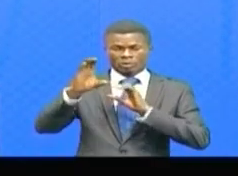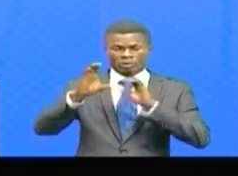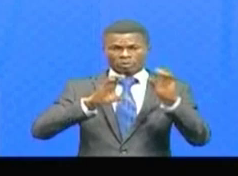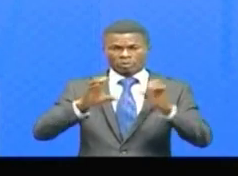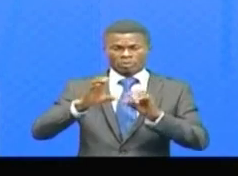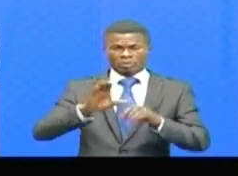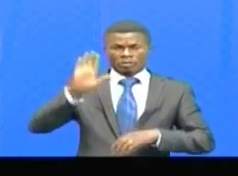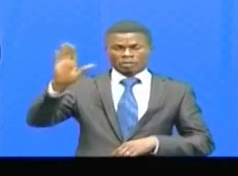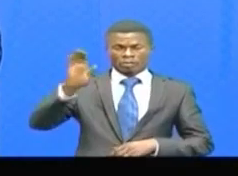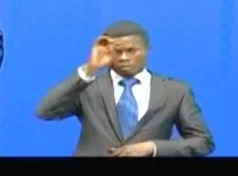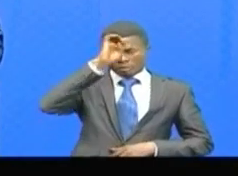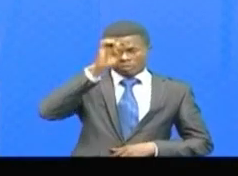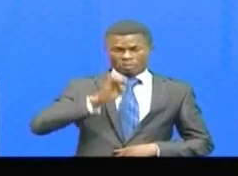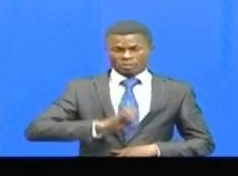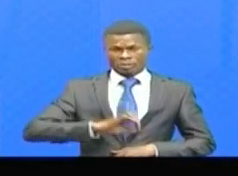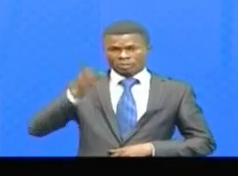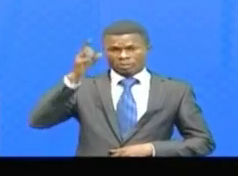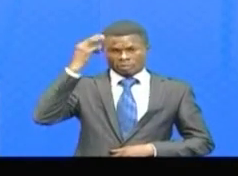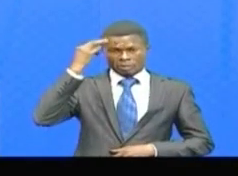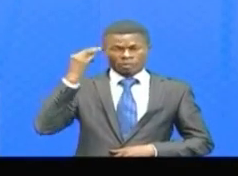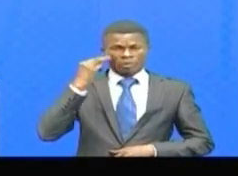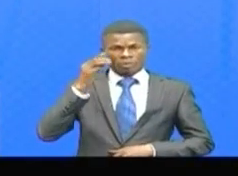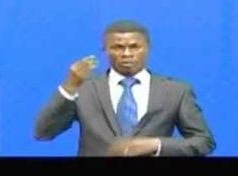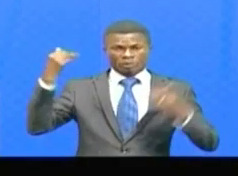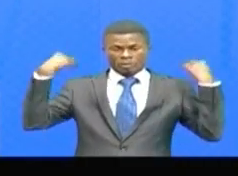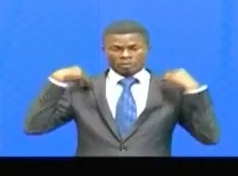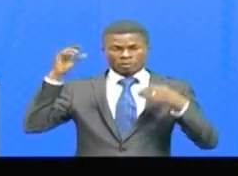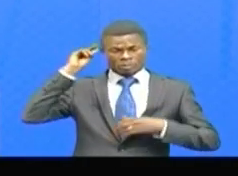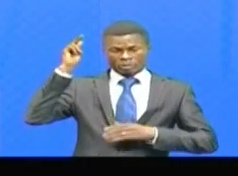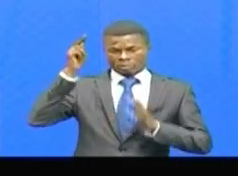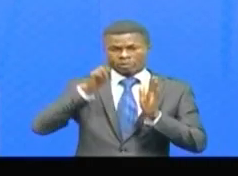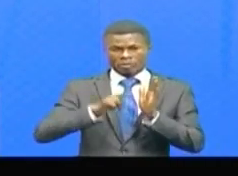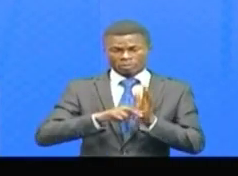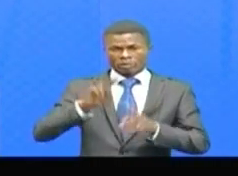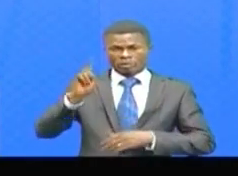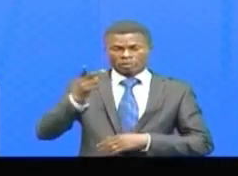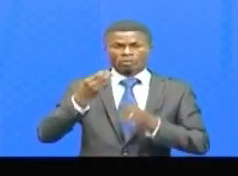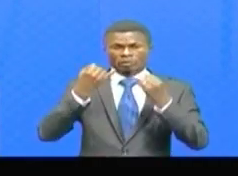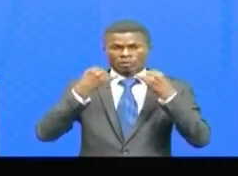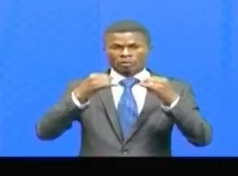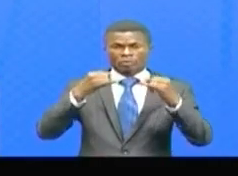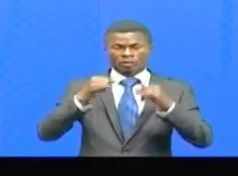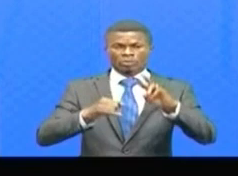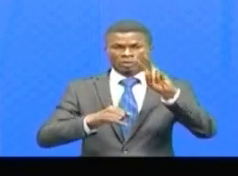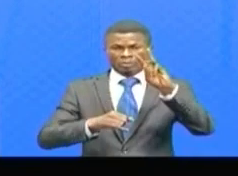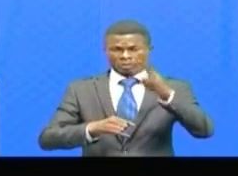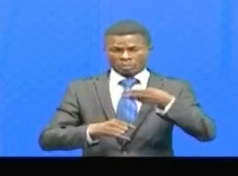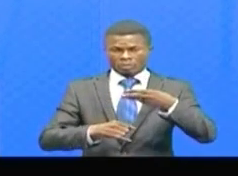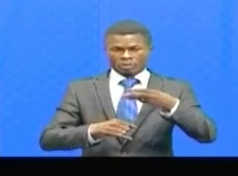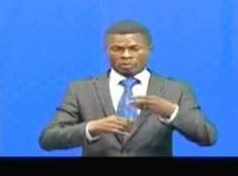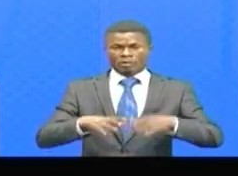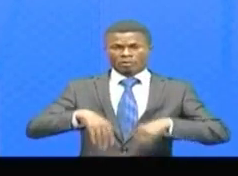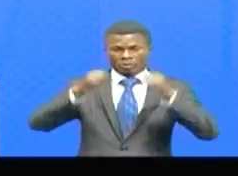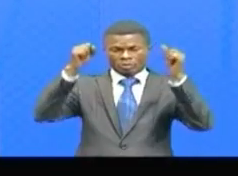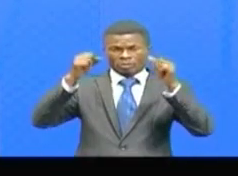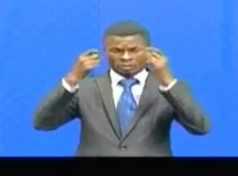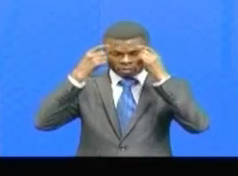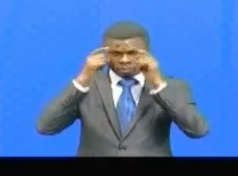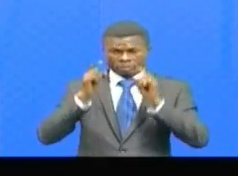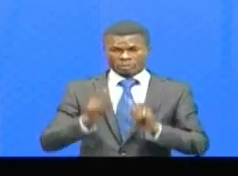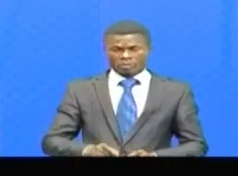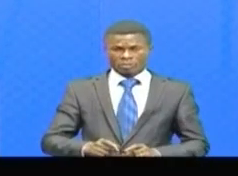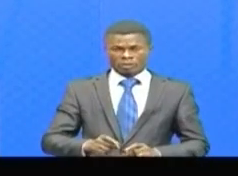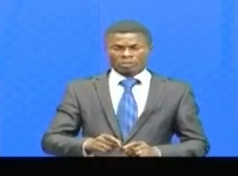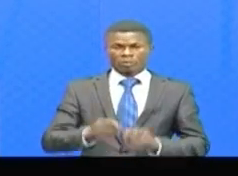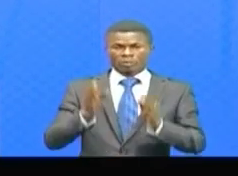de son Excellence, Monsieur le Premier ministre, chef du gouvernement. 2. Point d'information. 3. Approbation d'un relevé des décisions